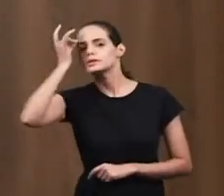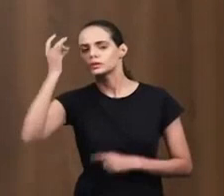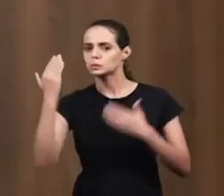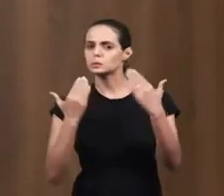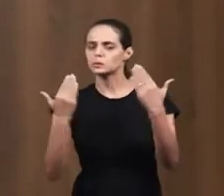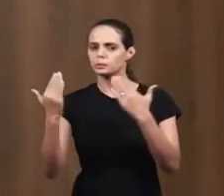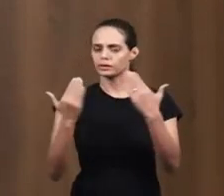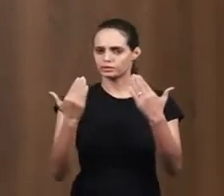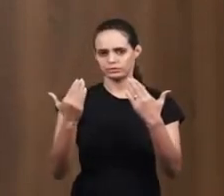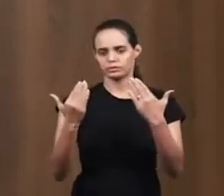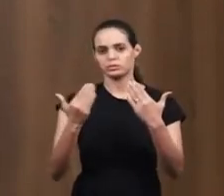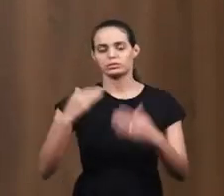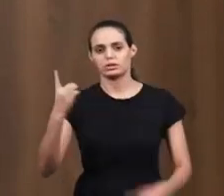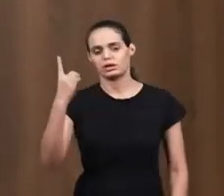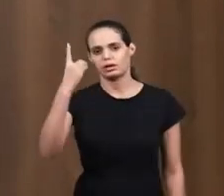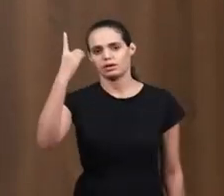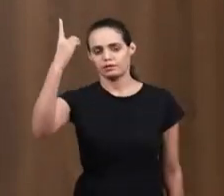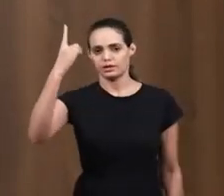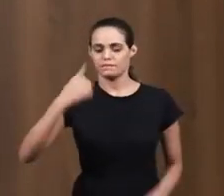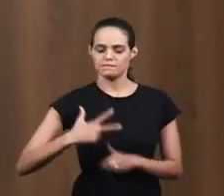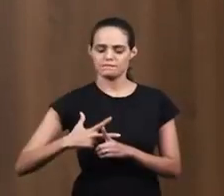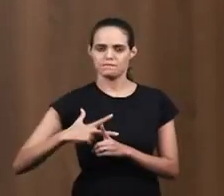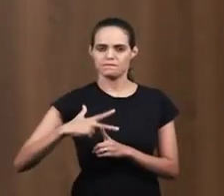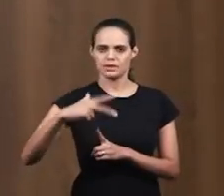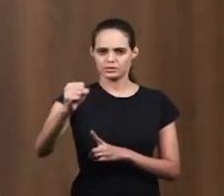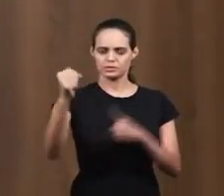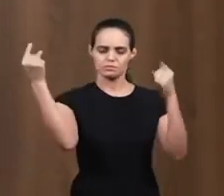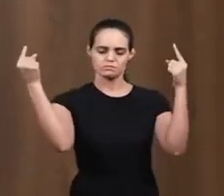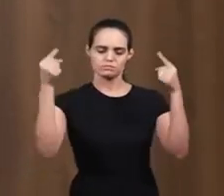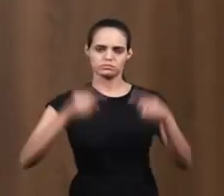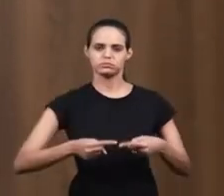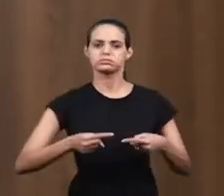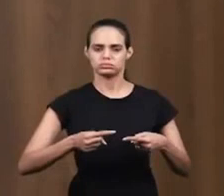prophetische Typologie. David